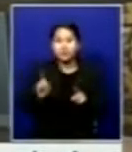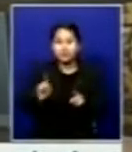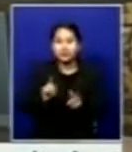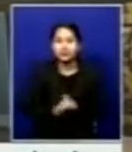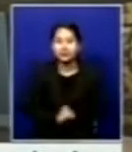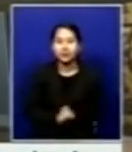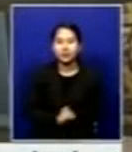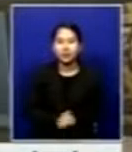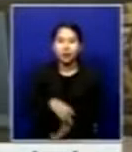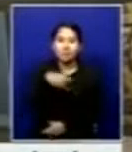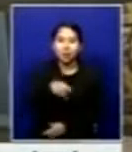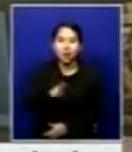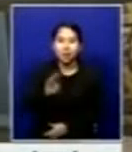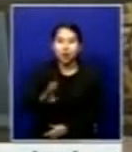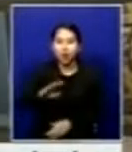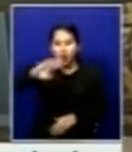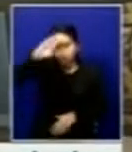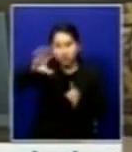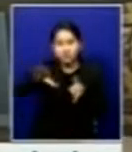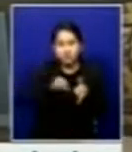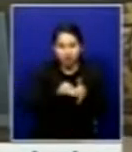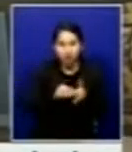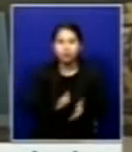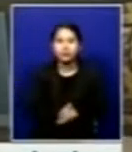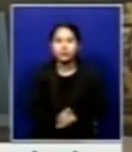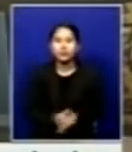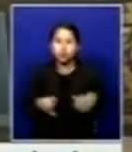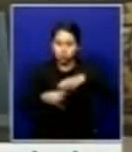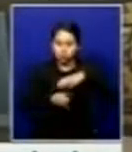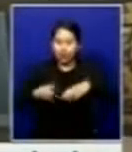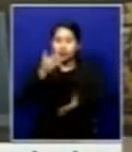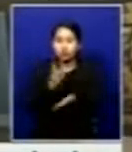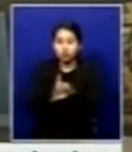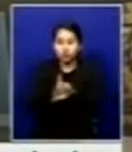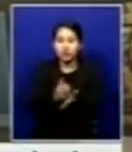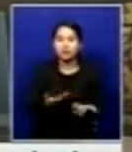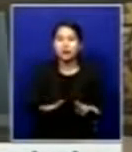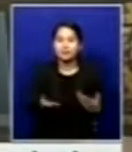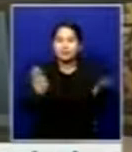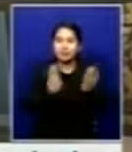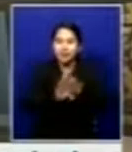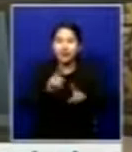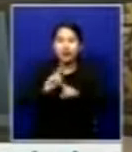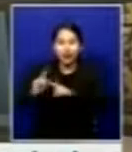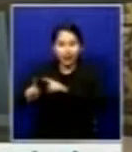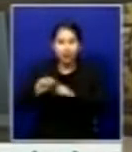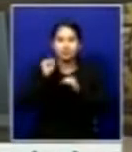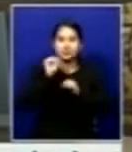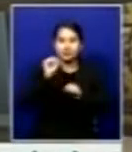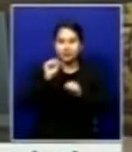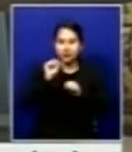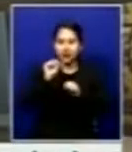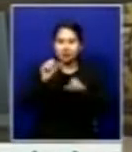พรบโรคติดต่อพรบฉุกเฉินนะครับอยู่บ้านหยุดเชื้อเพื่อชาติปิดกิจการปิดต่างๆประกาศเคอร์ฟิ